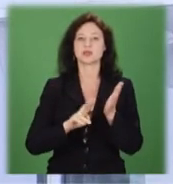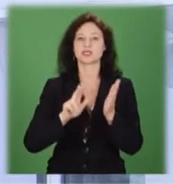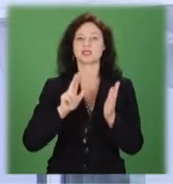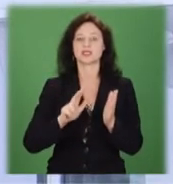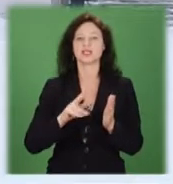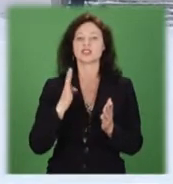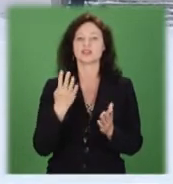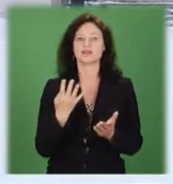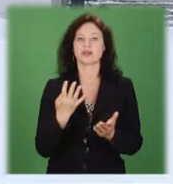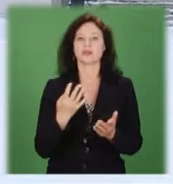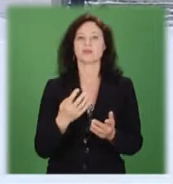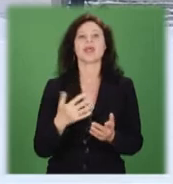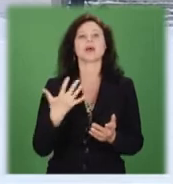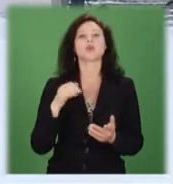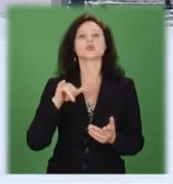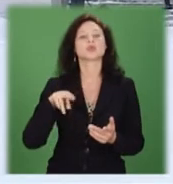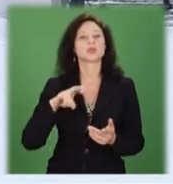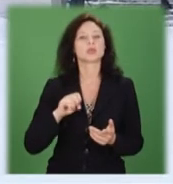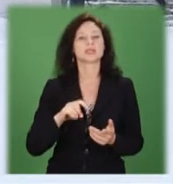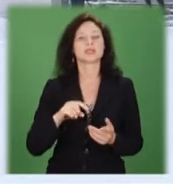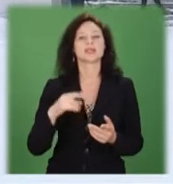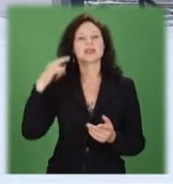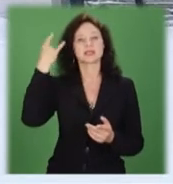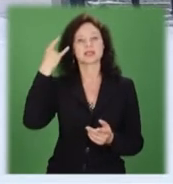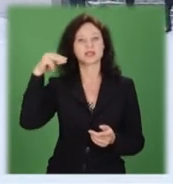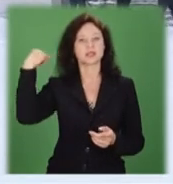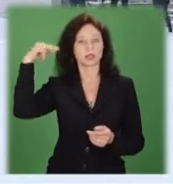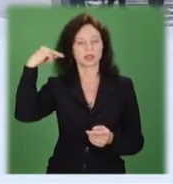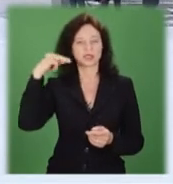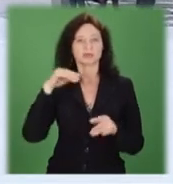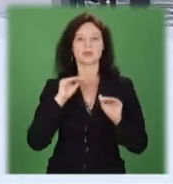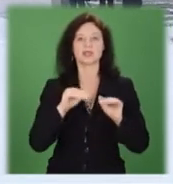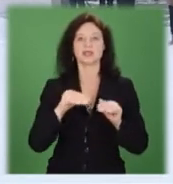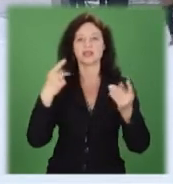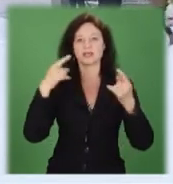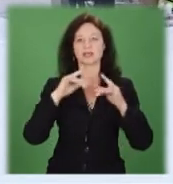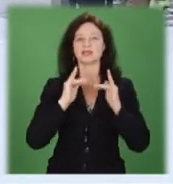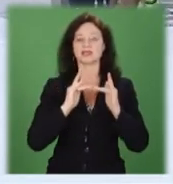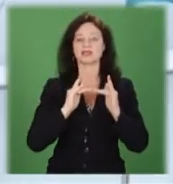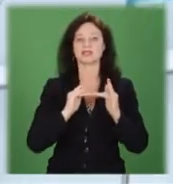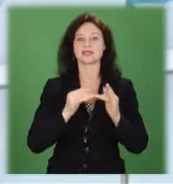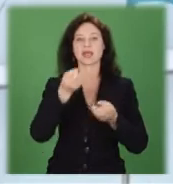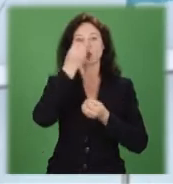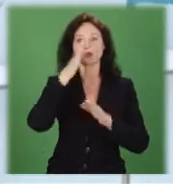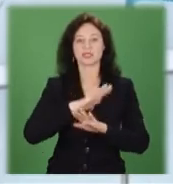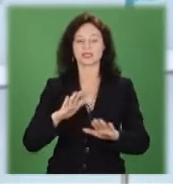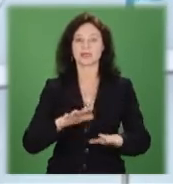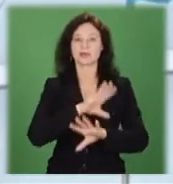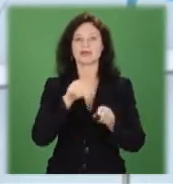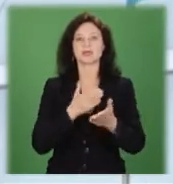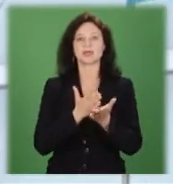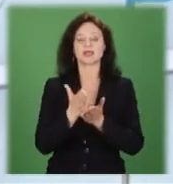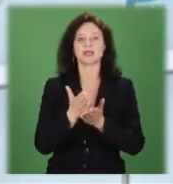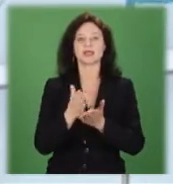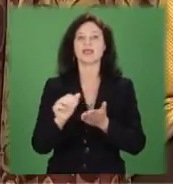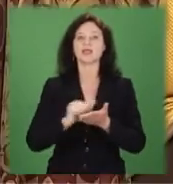54 в Узункольской средней школе и 37 в Казахско-турецком лицее-интернате для одаренных детей. По всем групповым отравлениям материалы